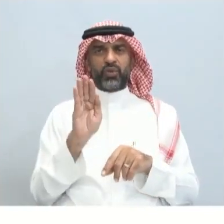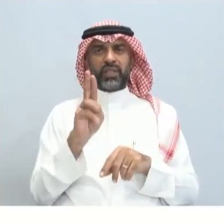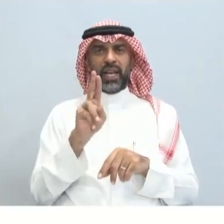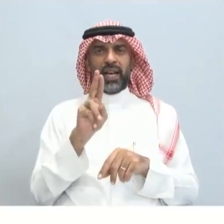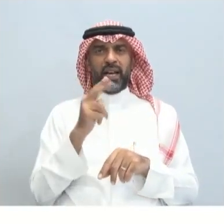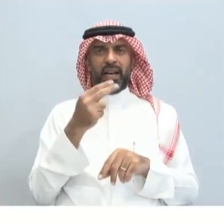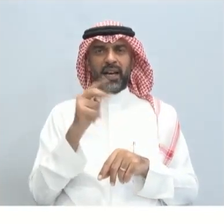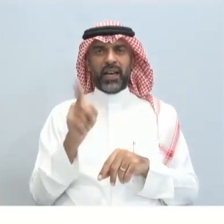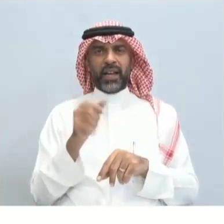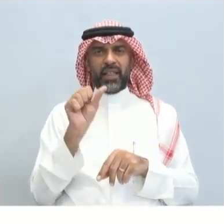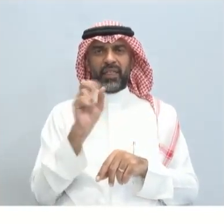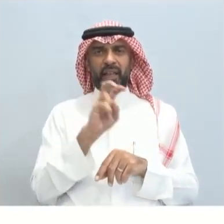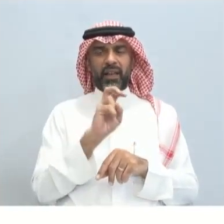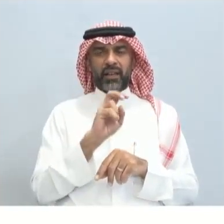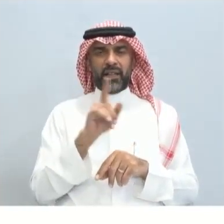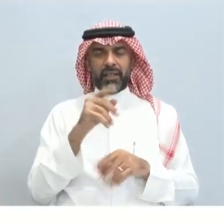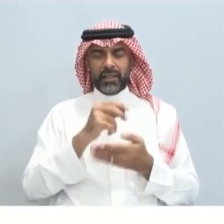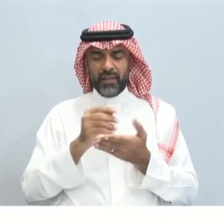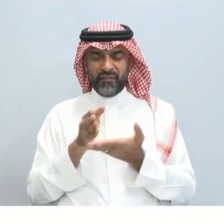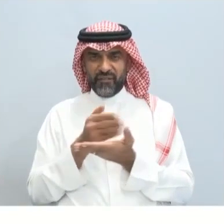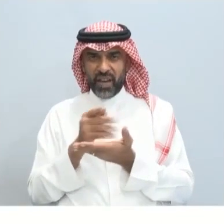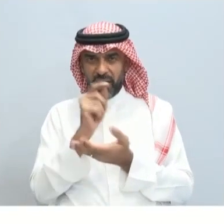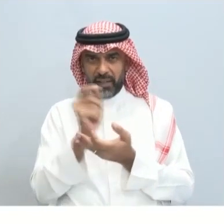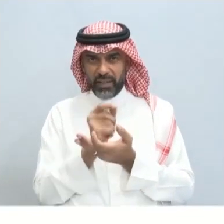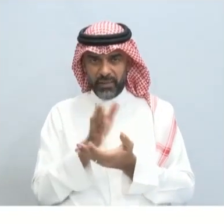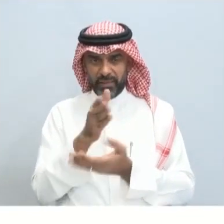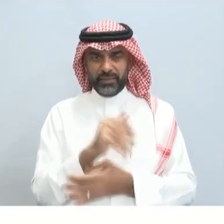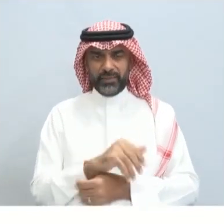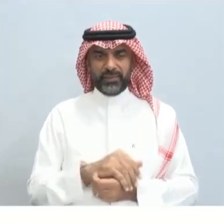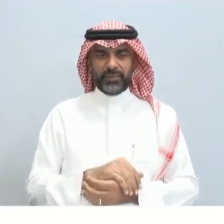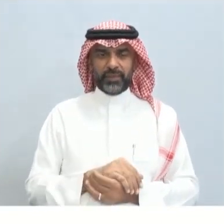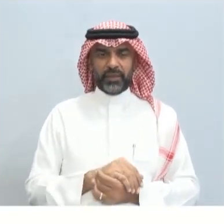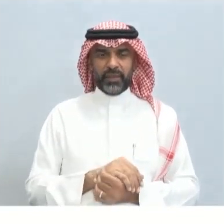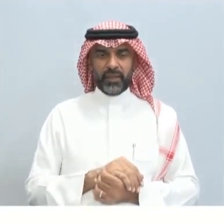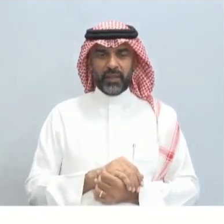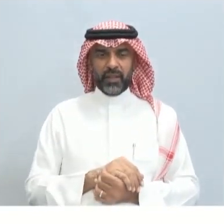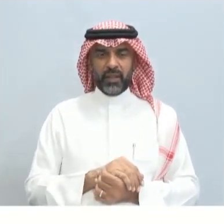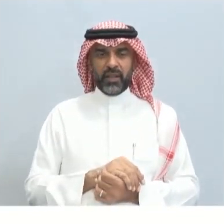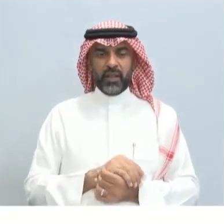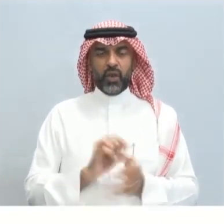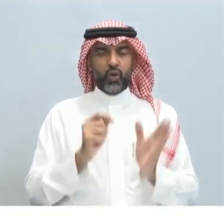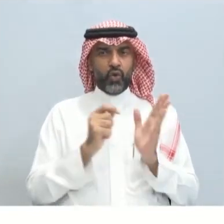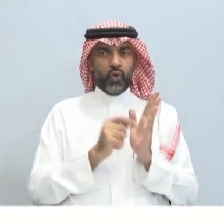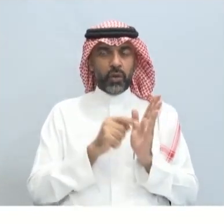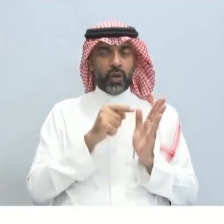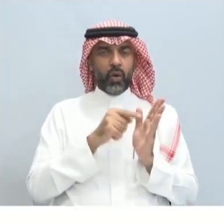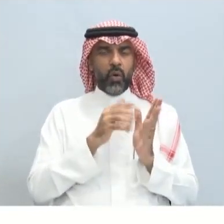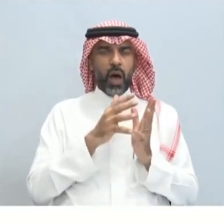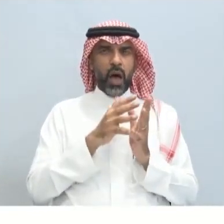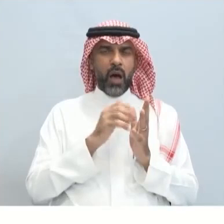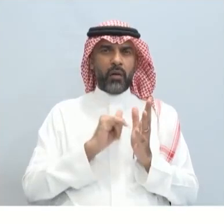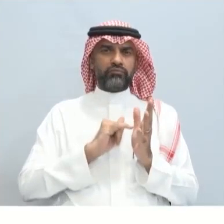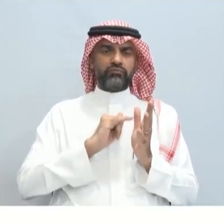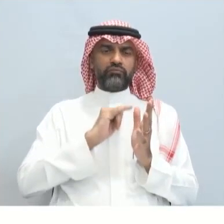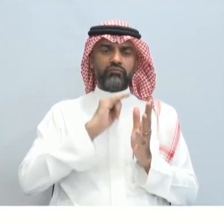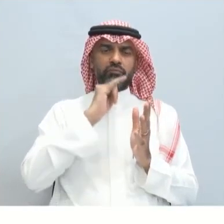المطلوب منك عزيز الطالب اكمال الفراغات النقطه التي لها اقصى ازاحه الى اعلى الموجه